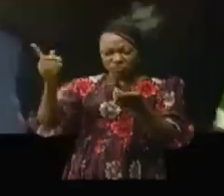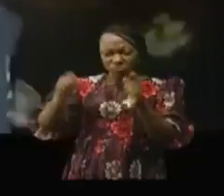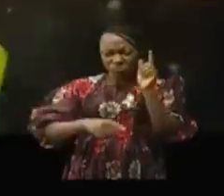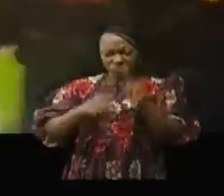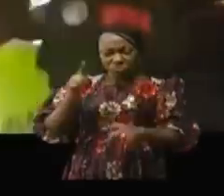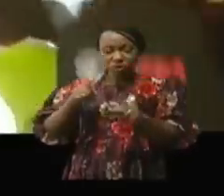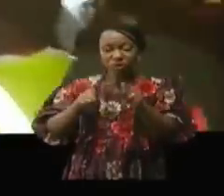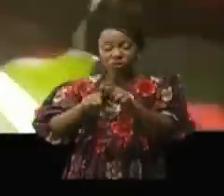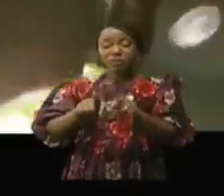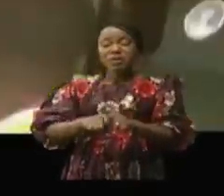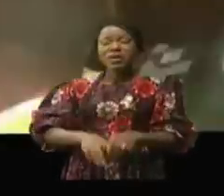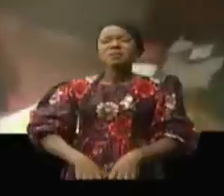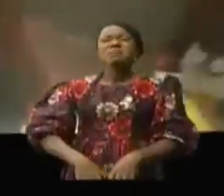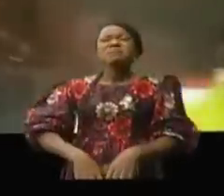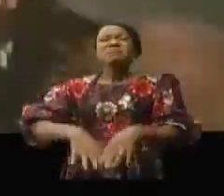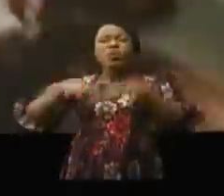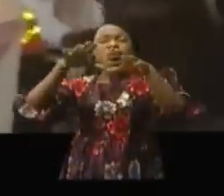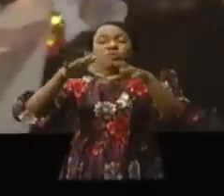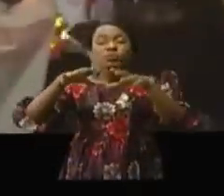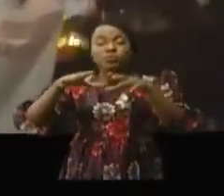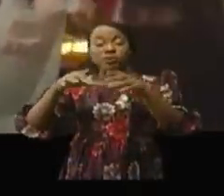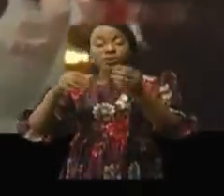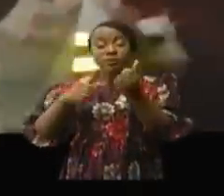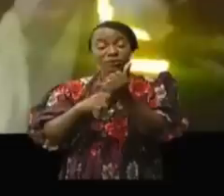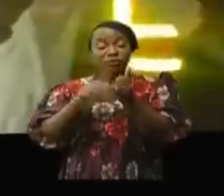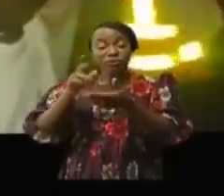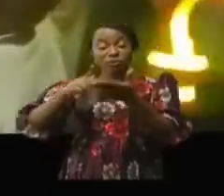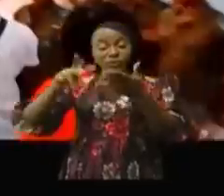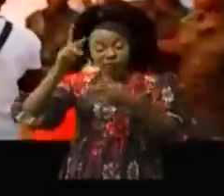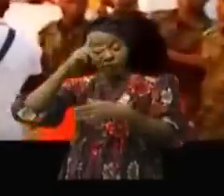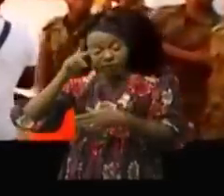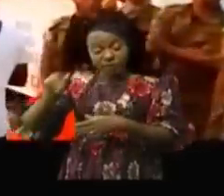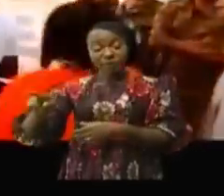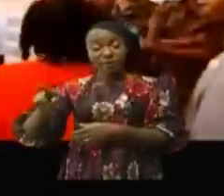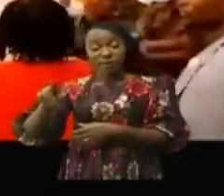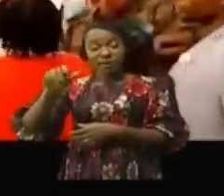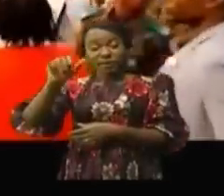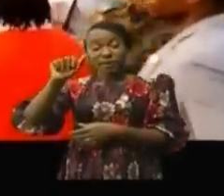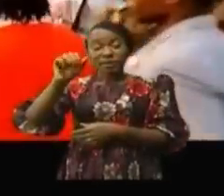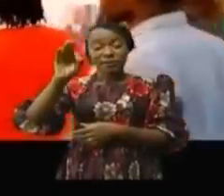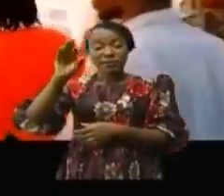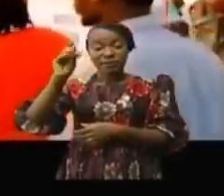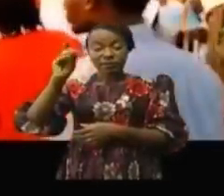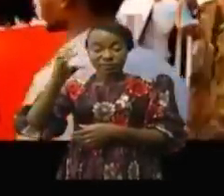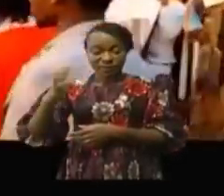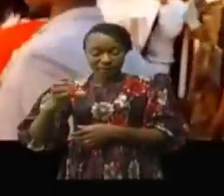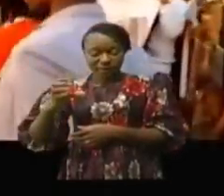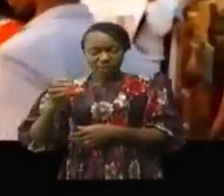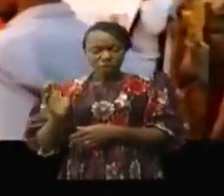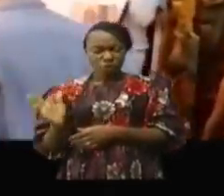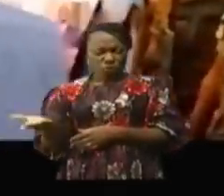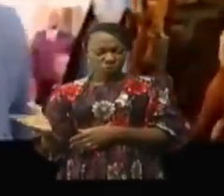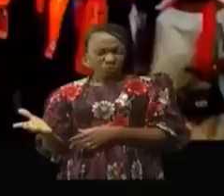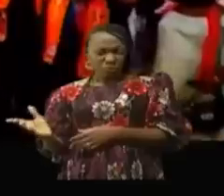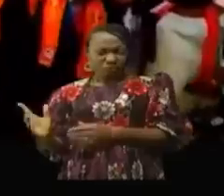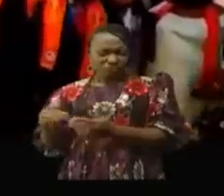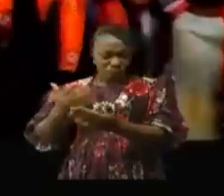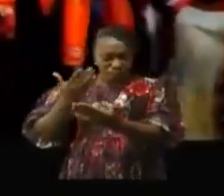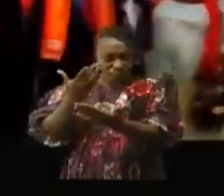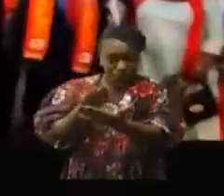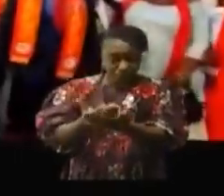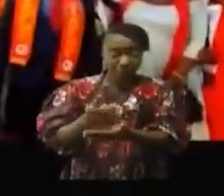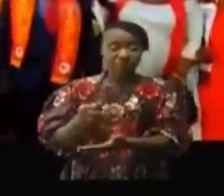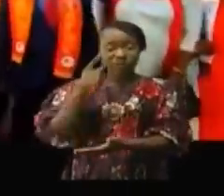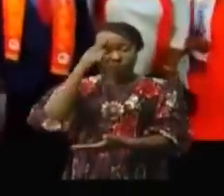ainsi que des milliers de membres de son parti politique, l'AFDC. C'est depuis le début de la matinée qu'ils se sont retrouvés à l'aéroport de la Luano